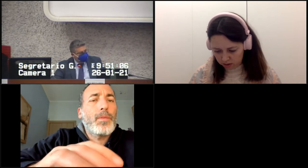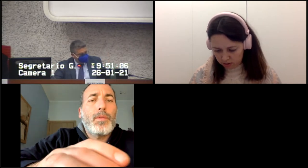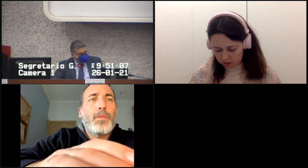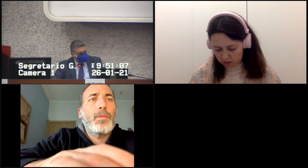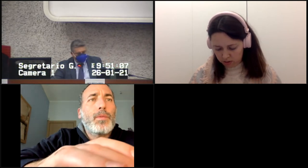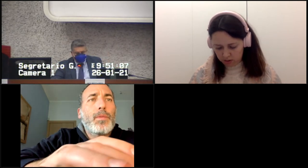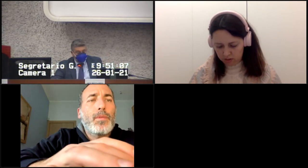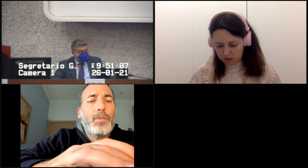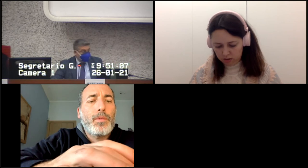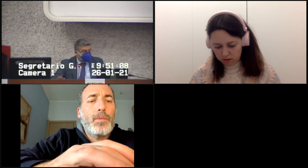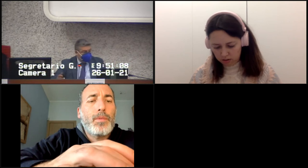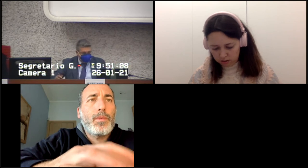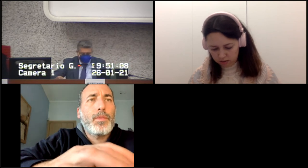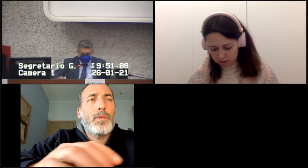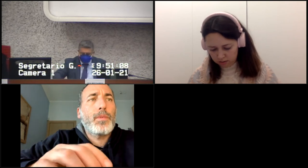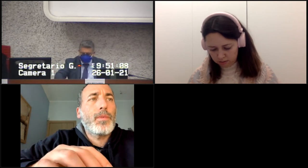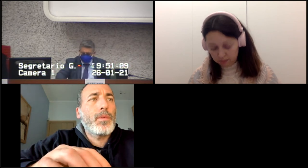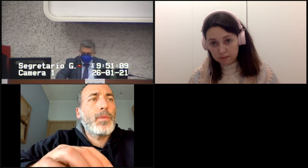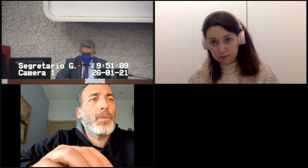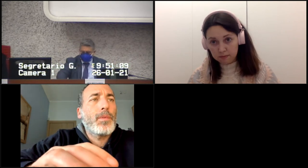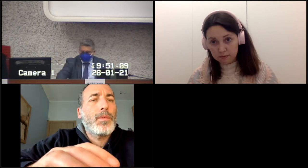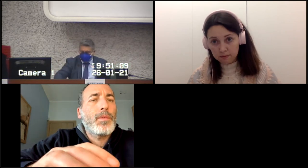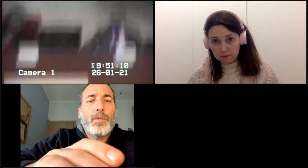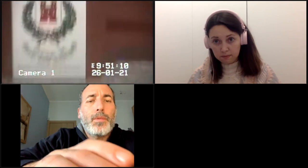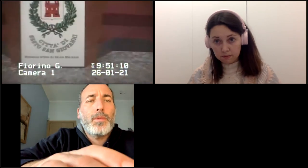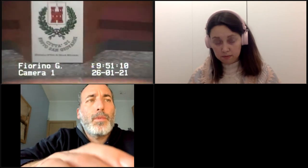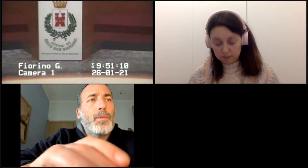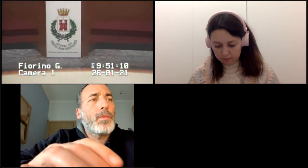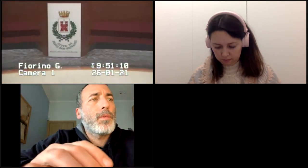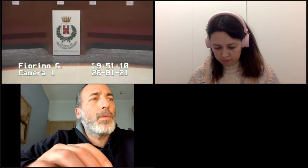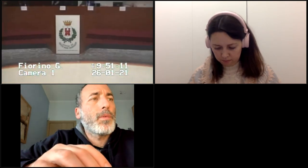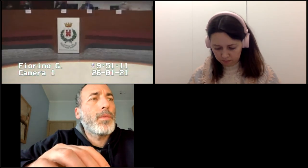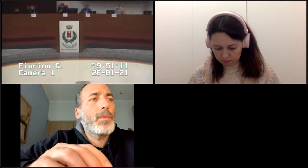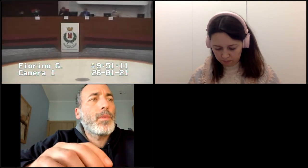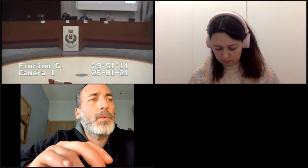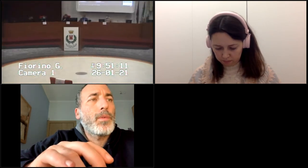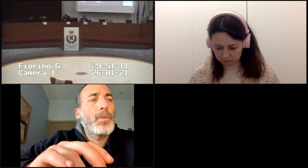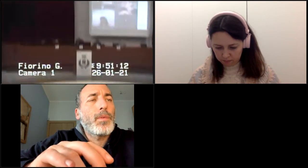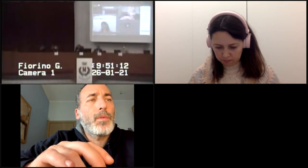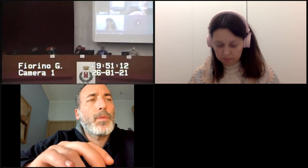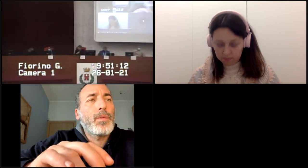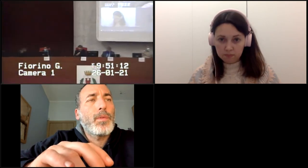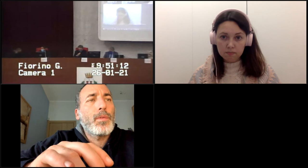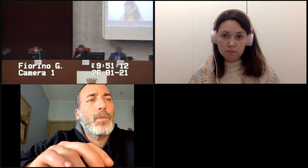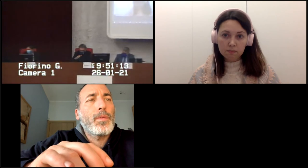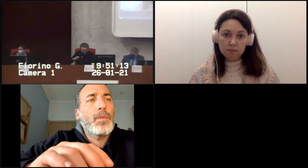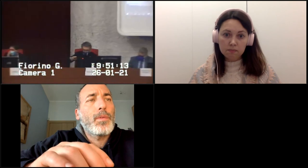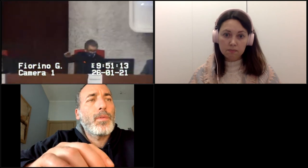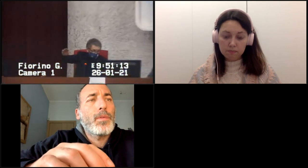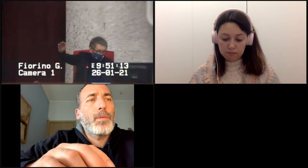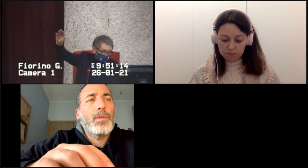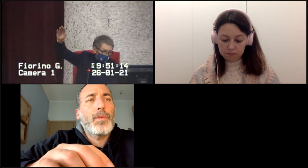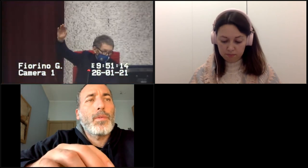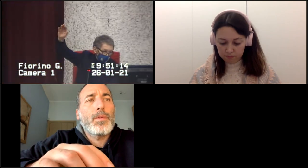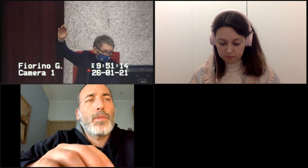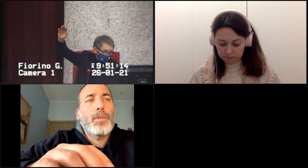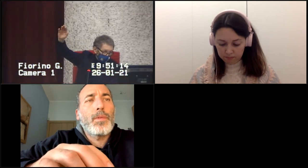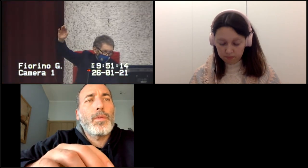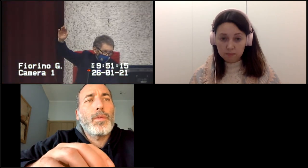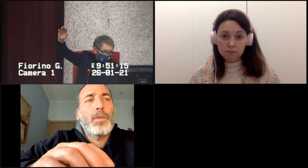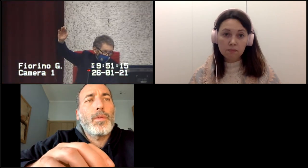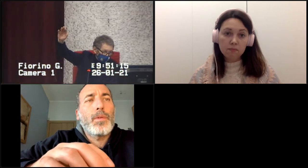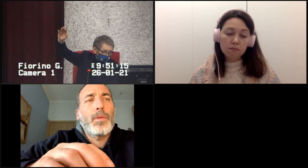Galante. Scusatemi ancora. Votiamo per l'immediata eseguibilità. Favorevoli?